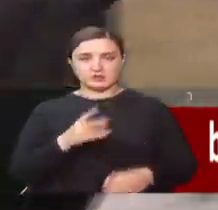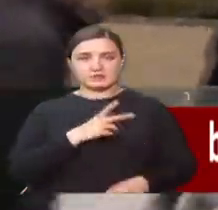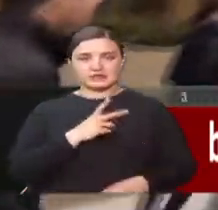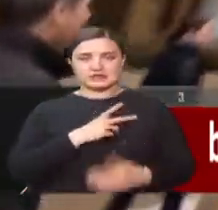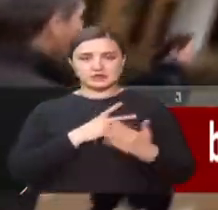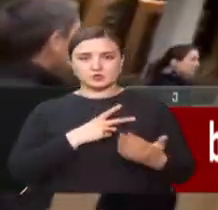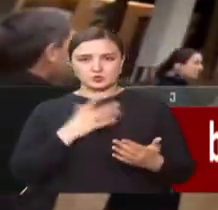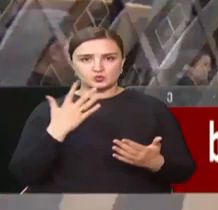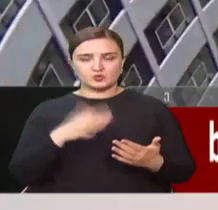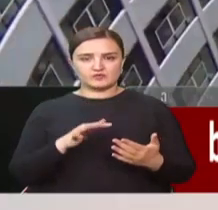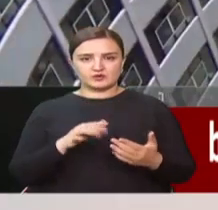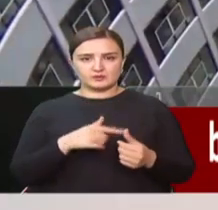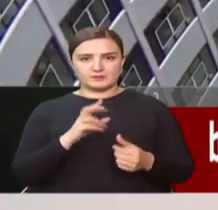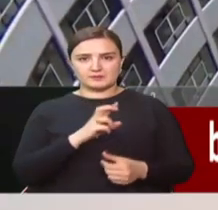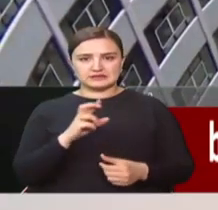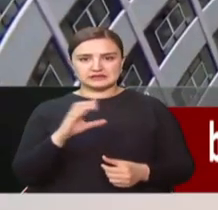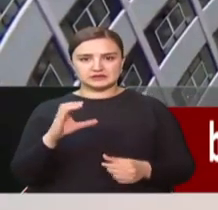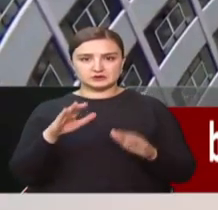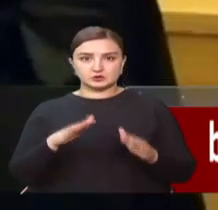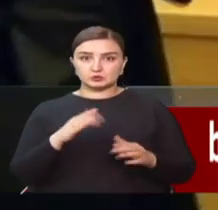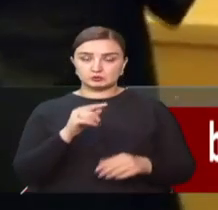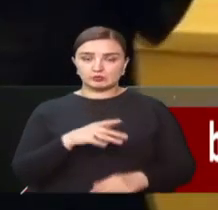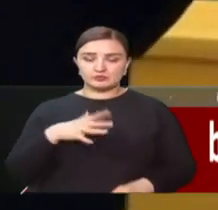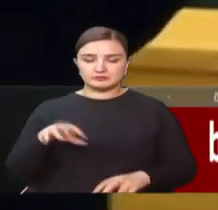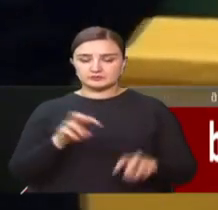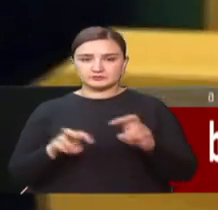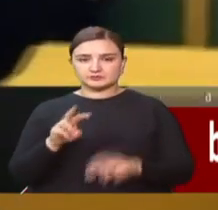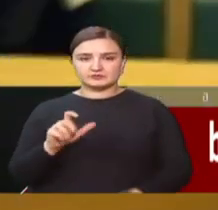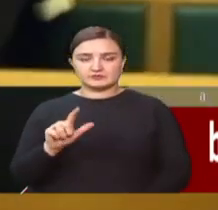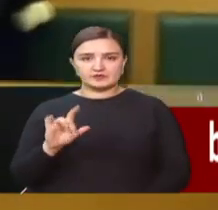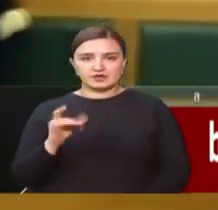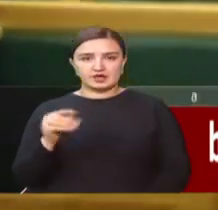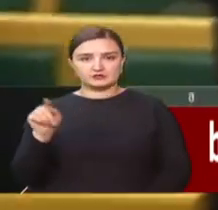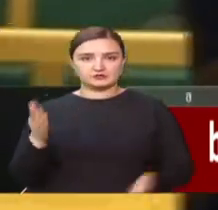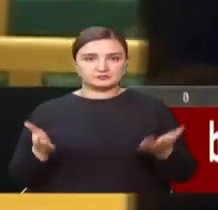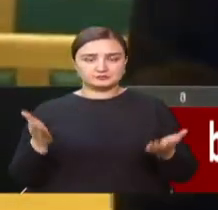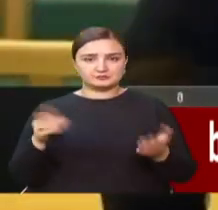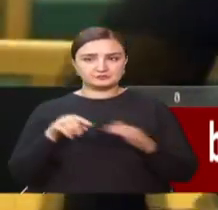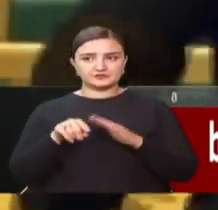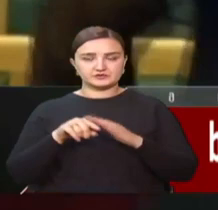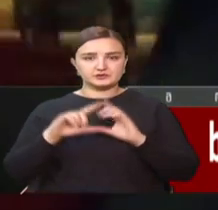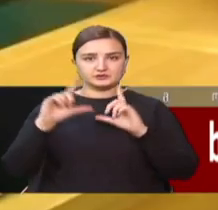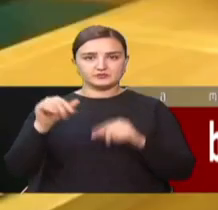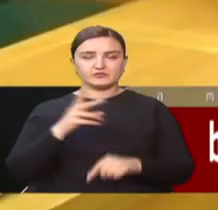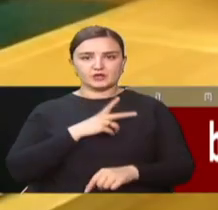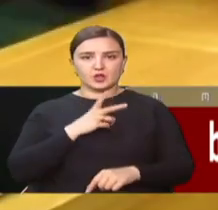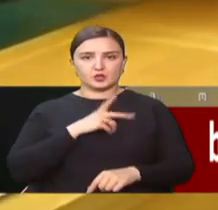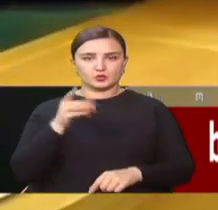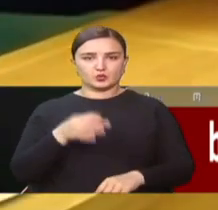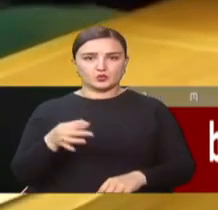ბრიტანეთის ლამის სავიზიტო ბარათად ქცეული BBC-ს თუ საქართველოში ძებნილი კეზერაშვილის, რომელიც როგორც დევნილი ახლაც ლონდონის